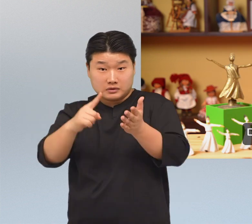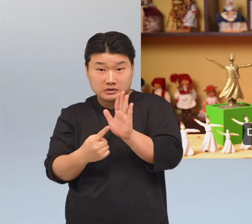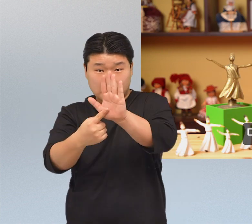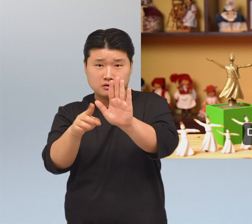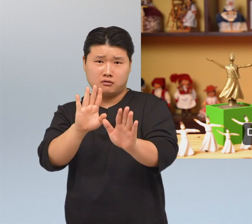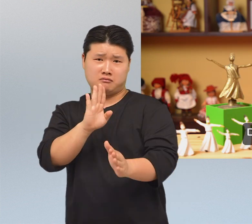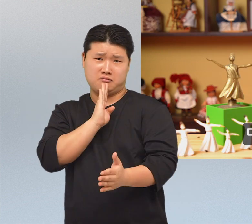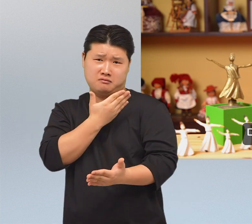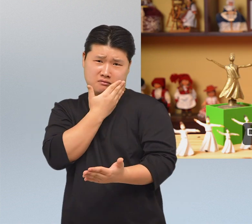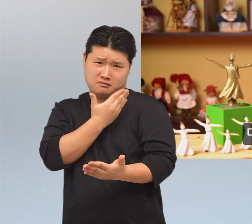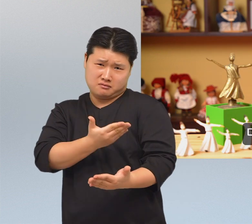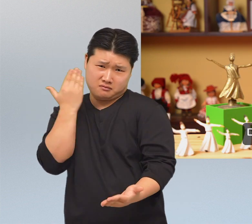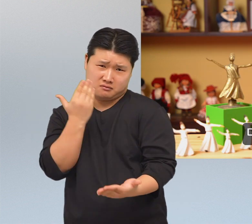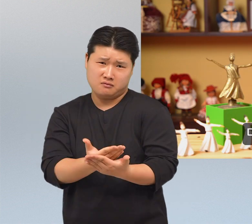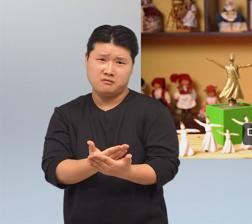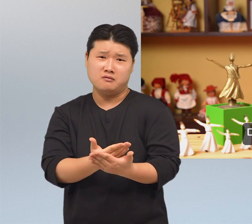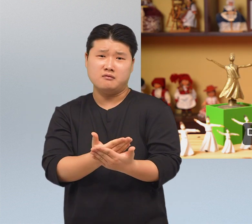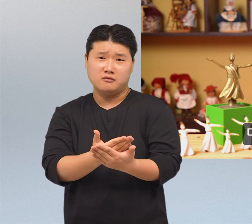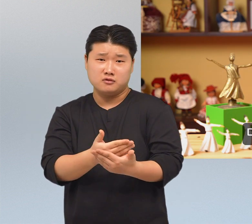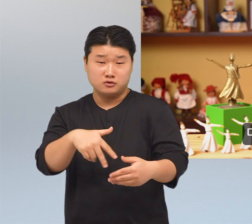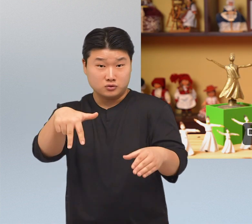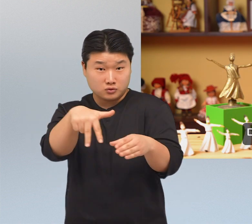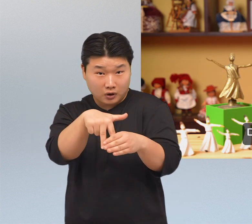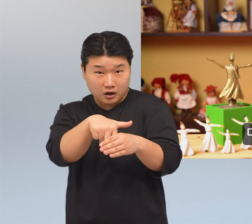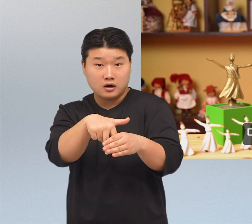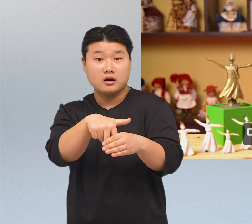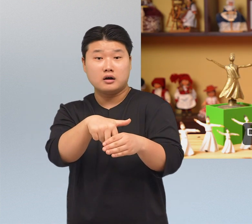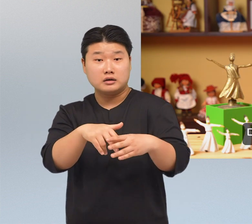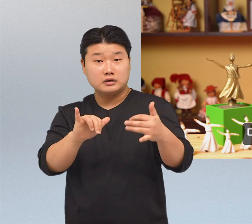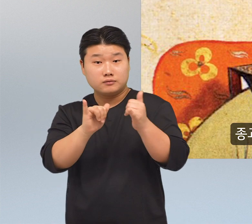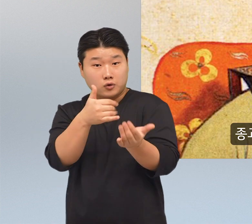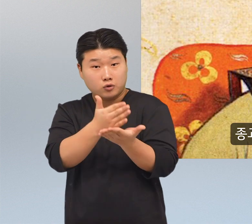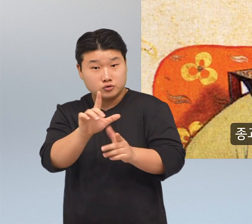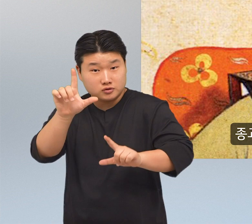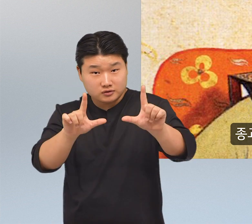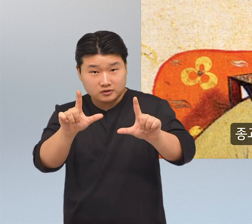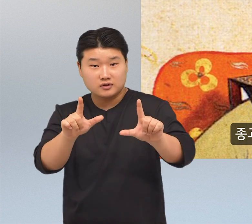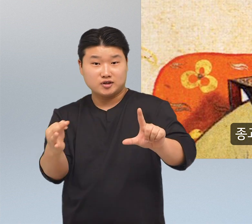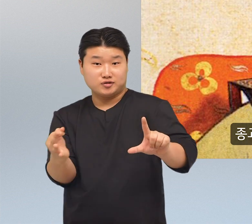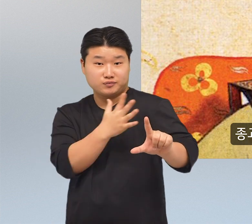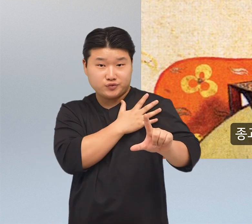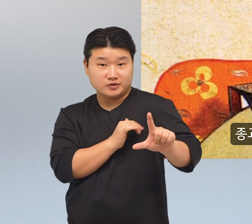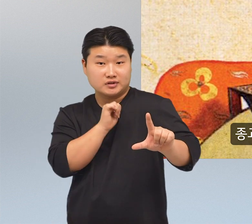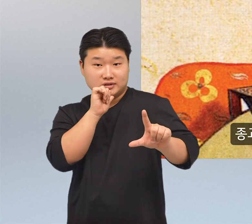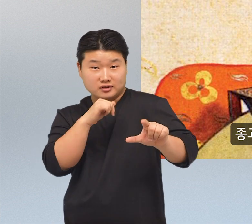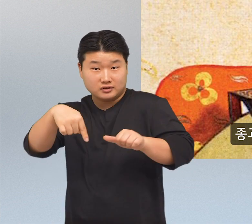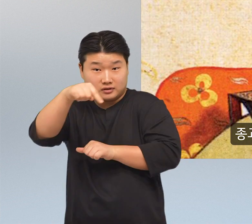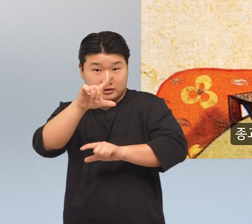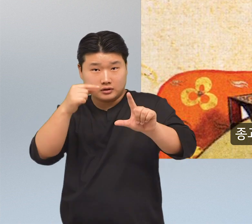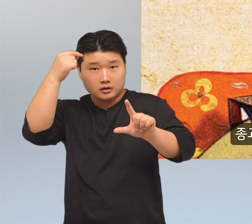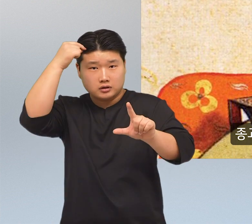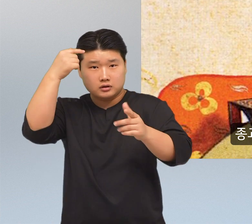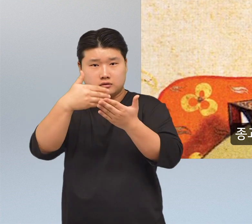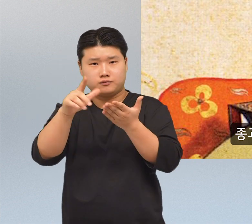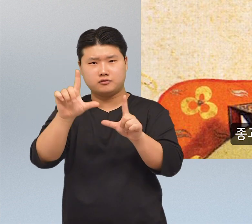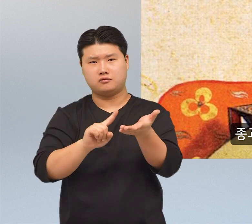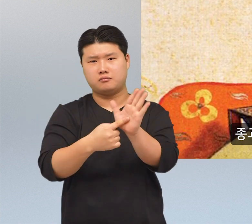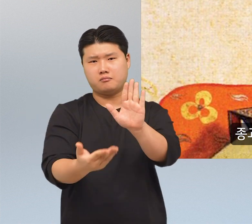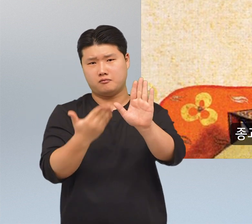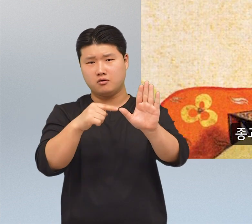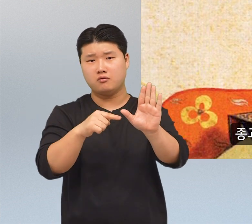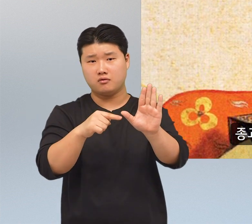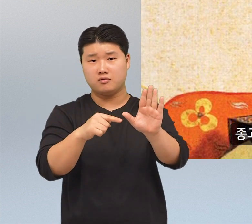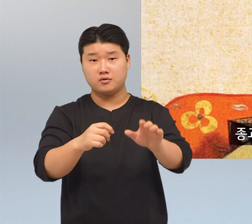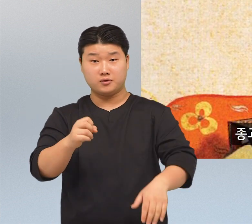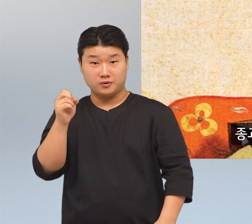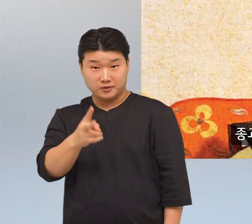머리 장식도 오스만 복식의 주요 요소였습니다. 종교와 인종, 신분에 따라 머리